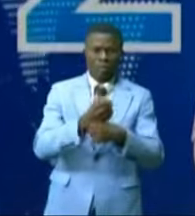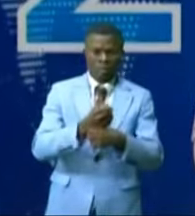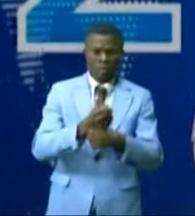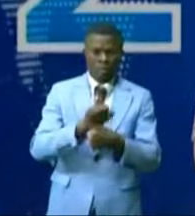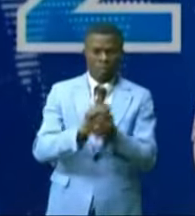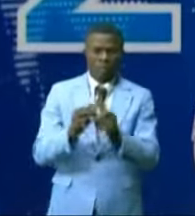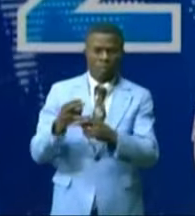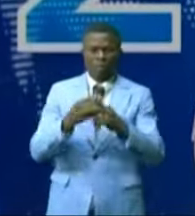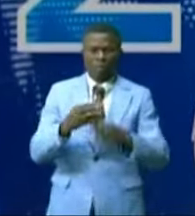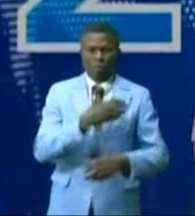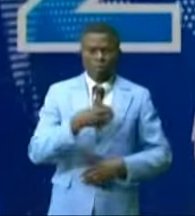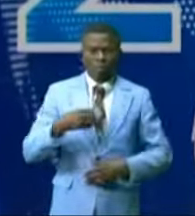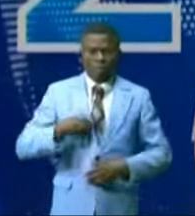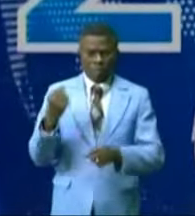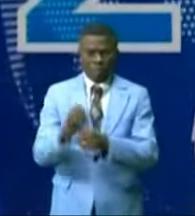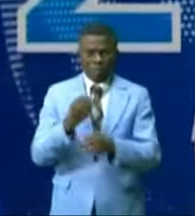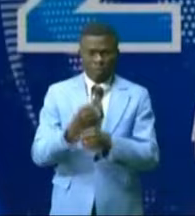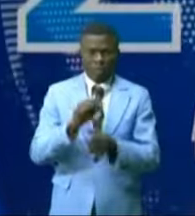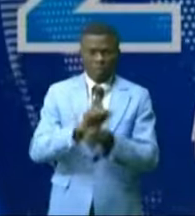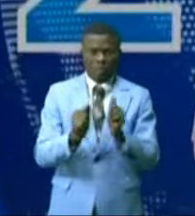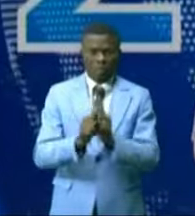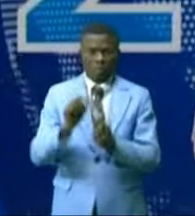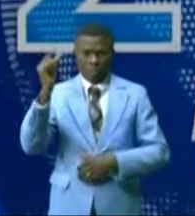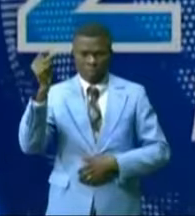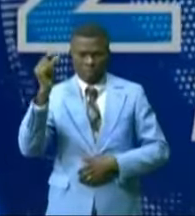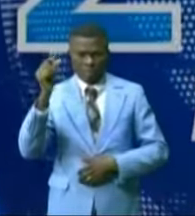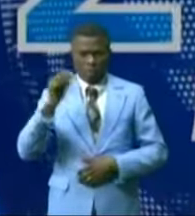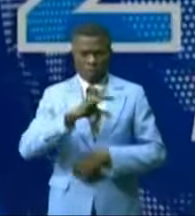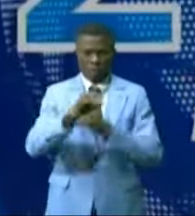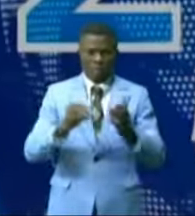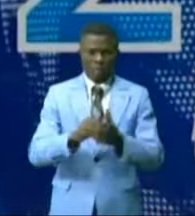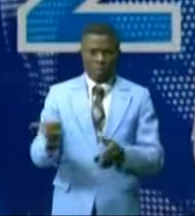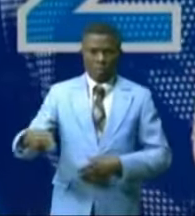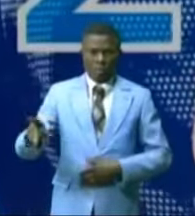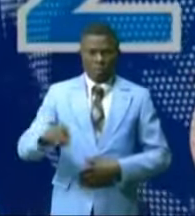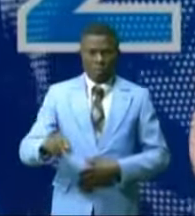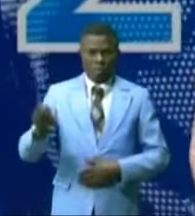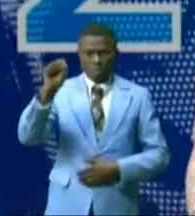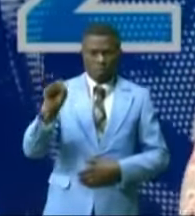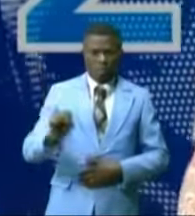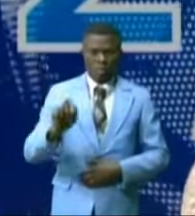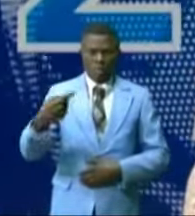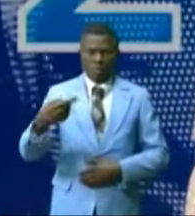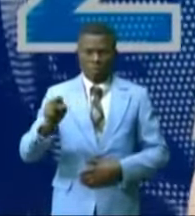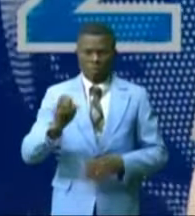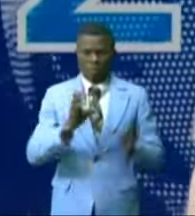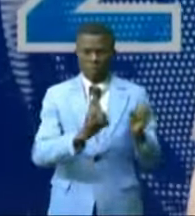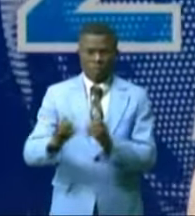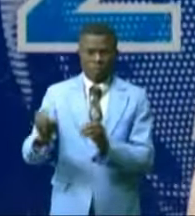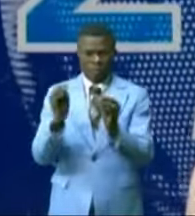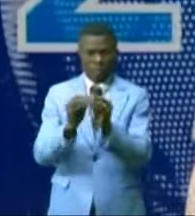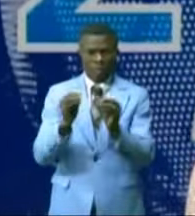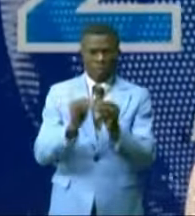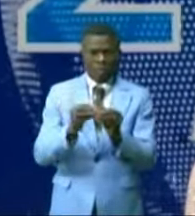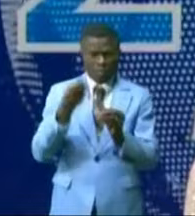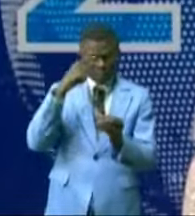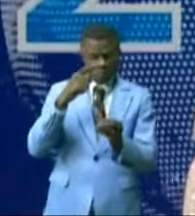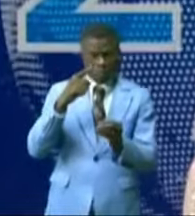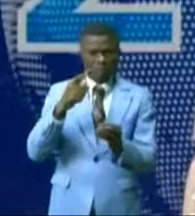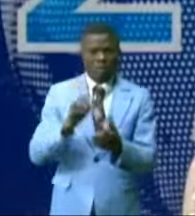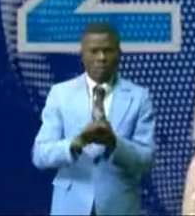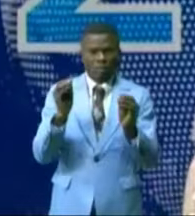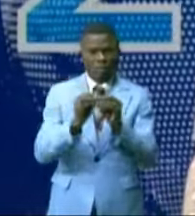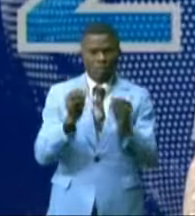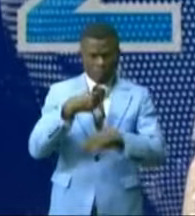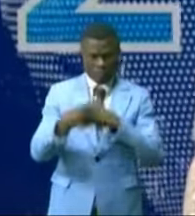la sécurité des femmes œuvrant dans le secteur minier. Le centre régional de la CIRGEL a donc organisé une réunion pour ce faire.